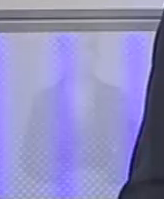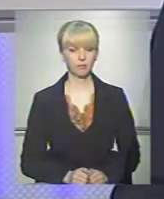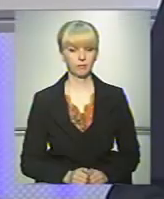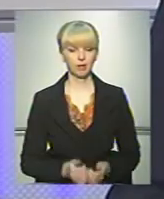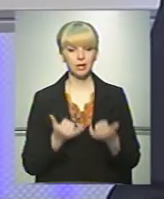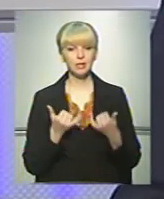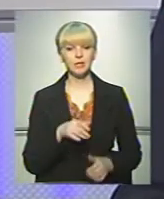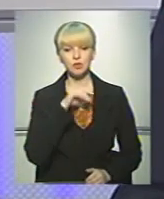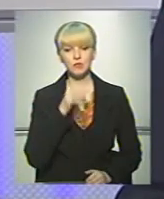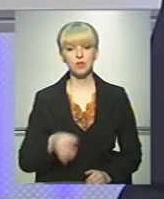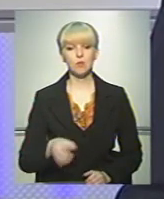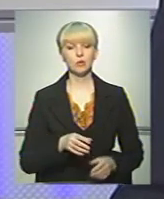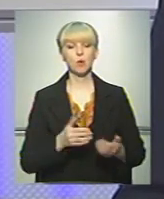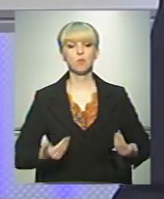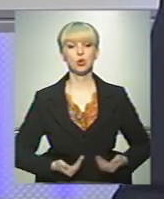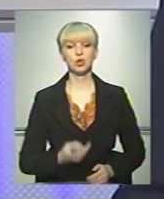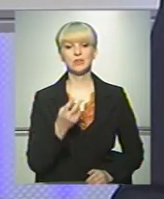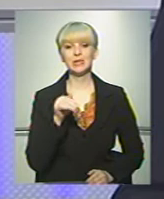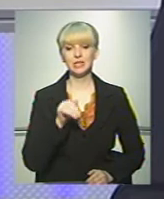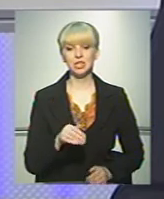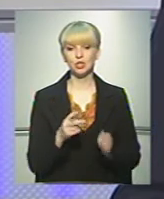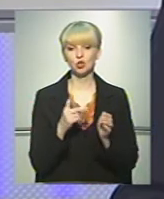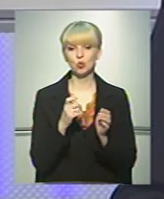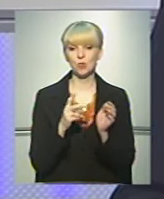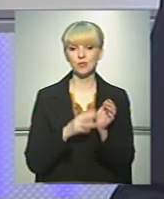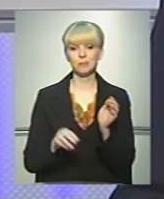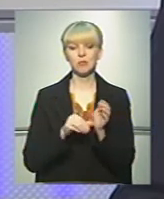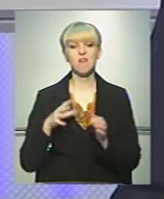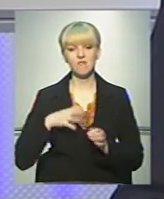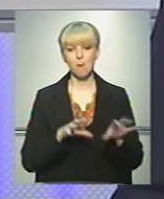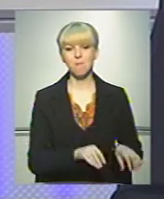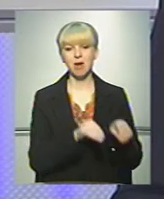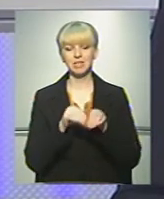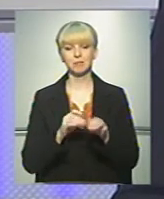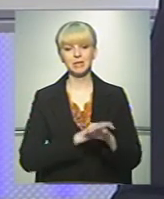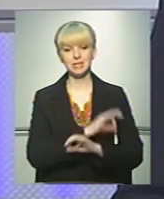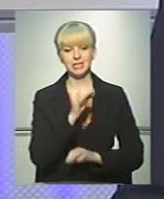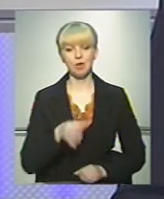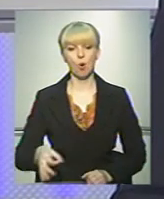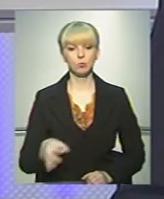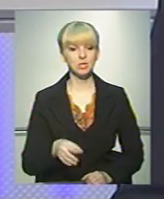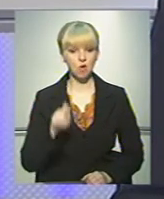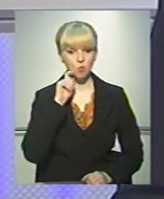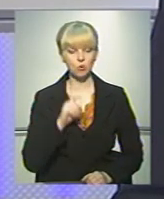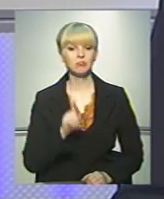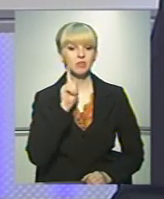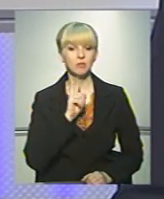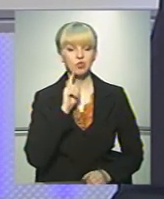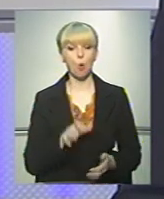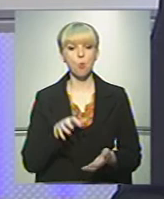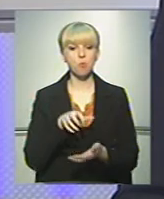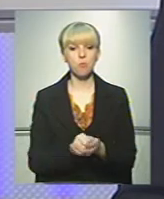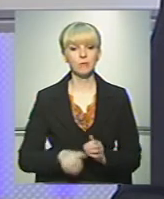Нині в Чернівецькій області проживає 2187 вимушених переселенців зі східних областей України та тимчасово